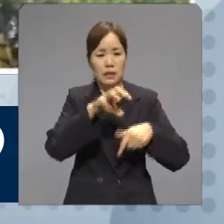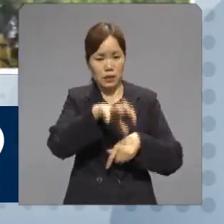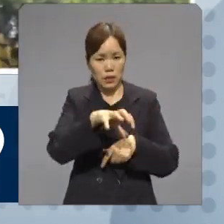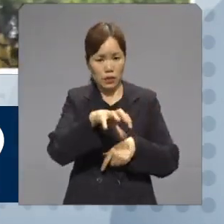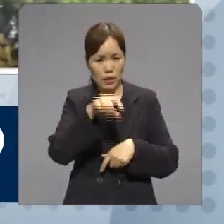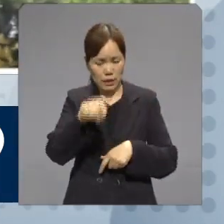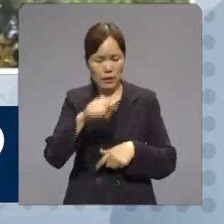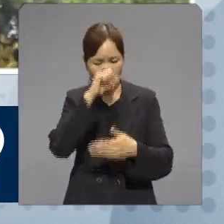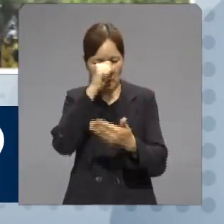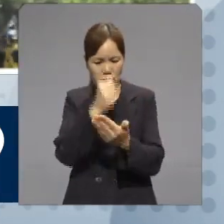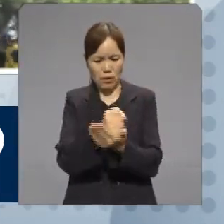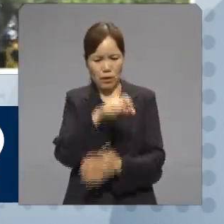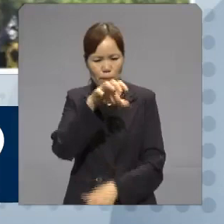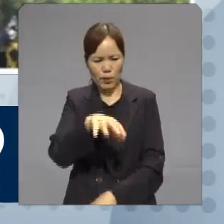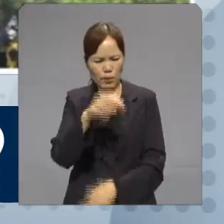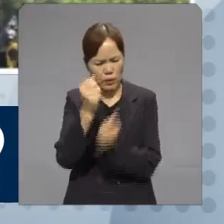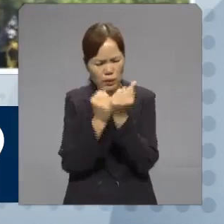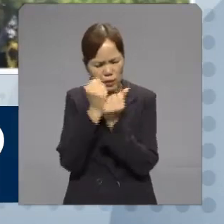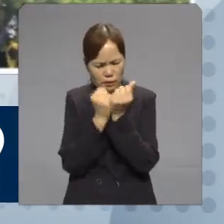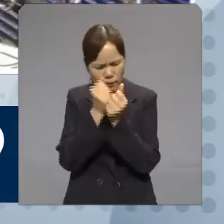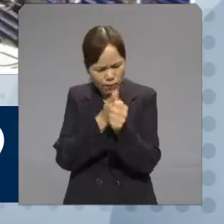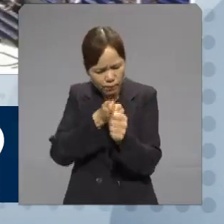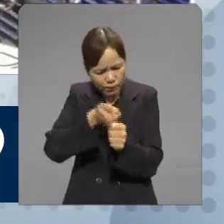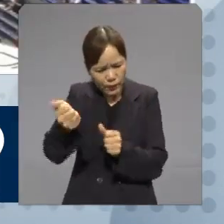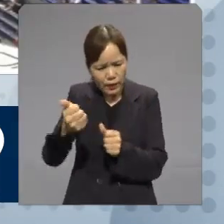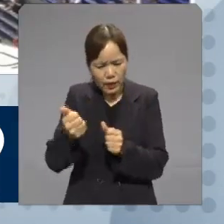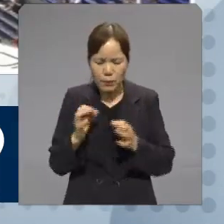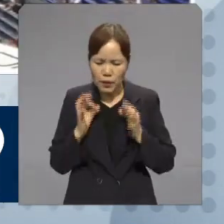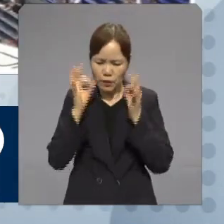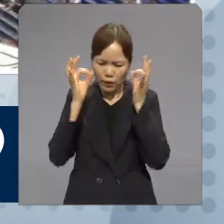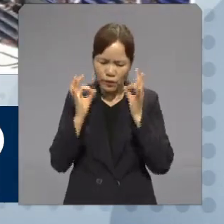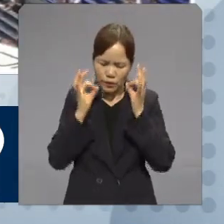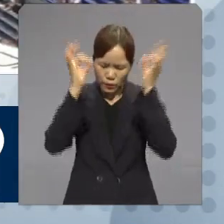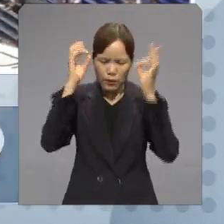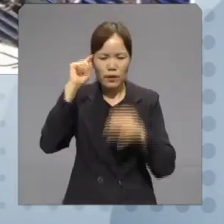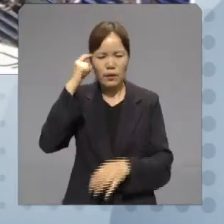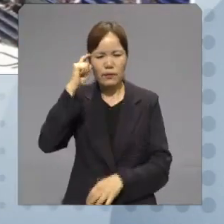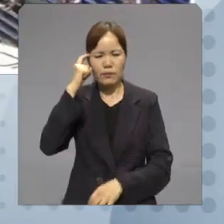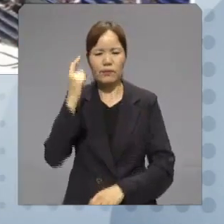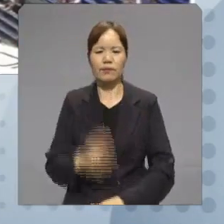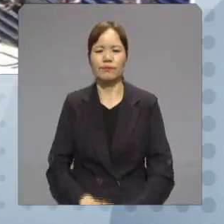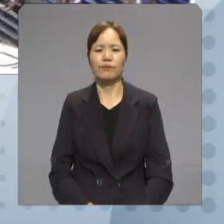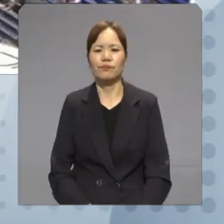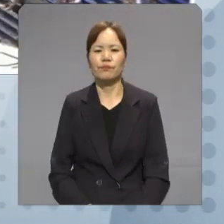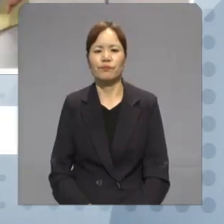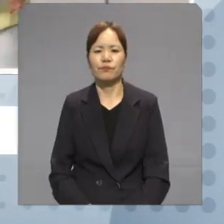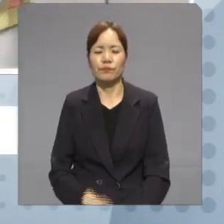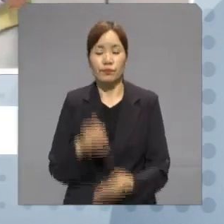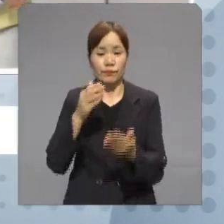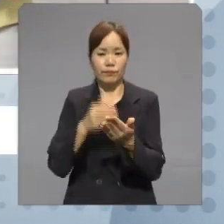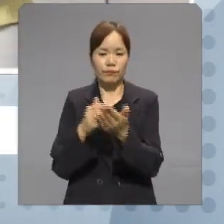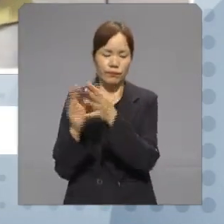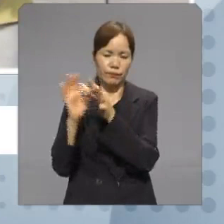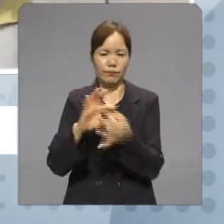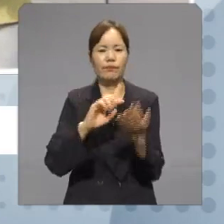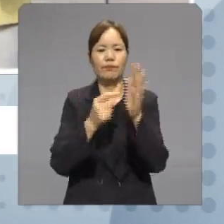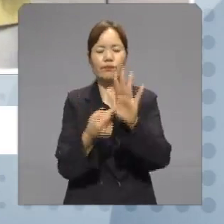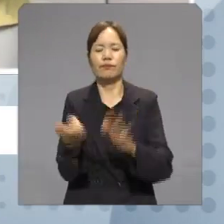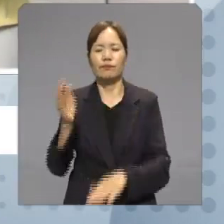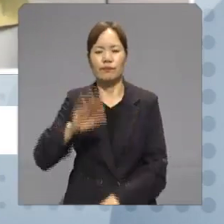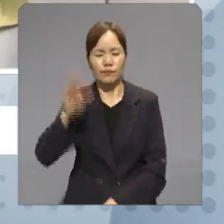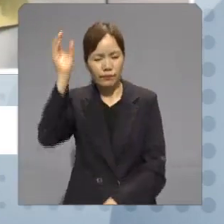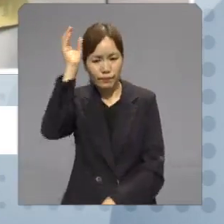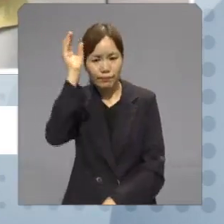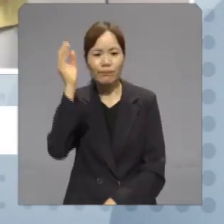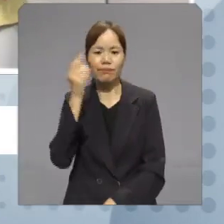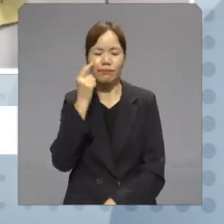지역이라는 것을 설득해 가면서 어 계속 노력할 그런 생각입니다네 저희 뉴스에서도 계속 이제 보도를 해 드렸는데 기대를